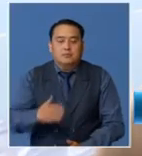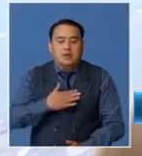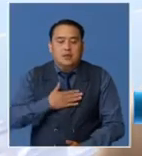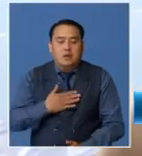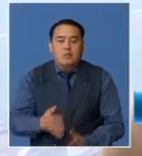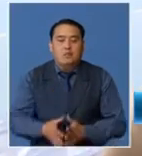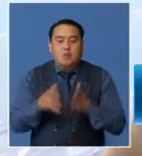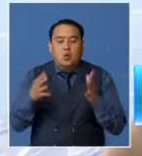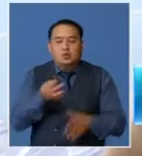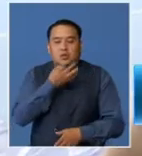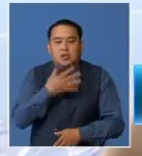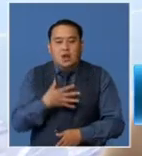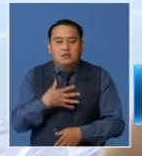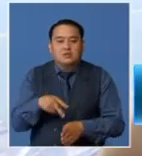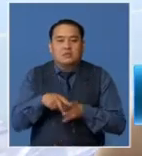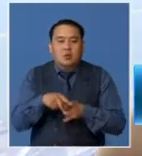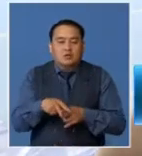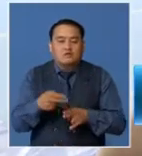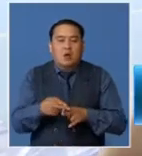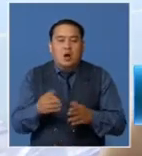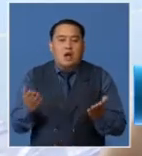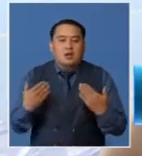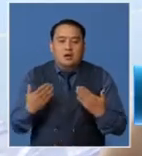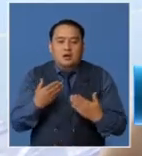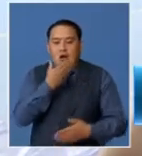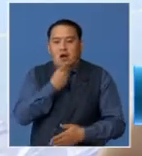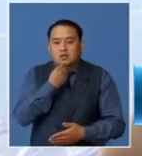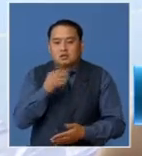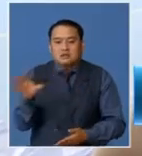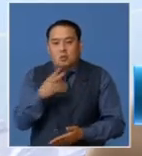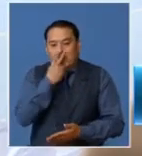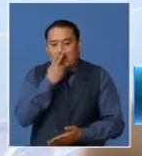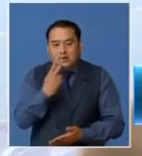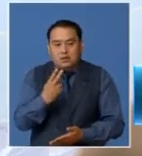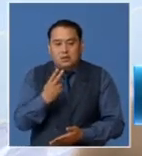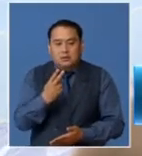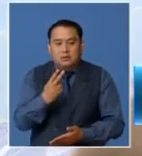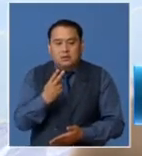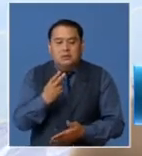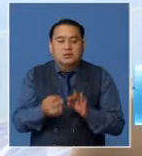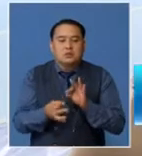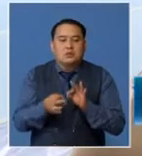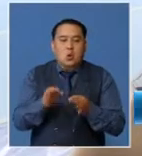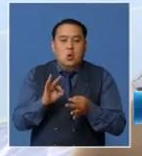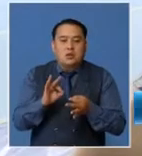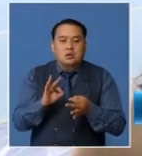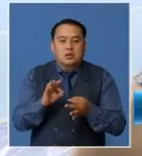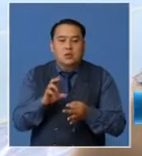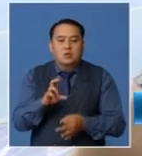и элегантность, и можно и отдохнуть одновременно, и красиво все показать. Но самое сложное для меня это